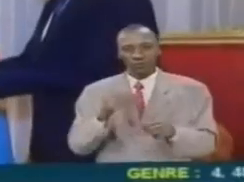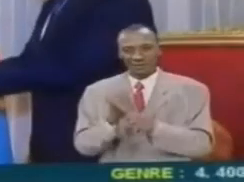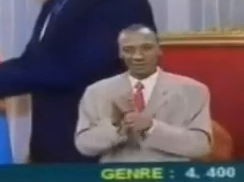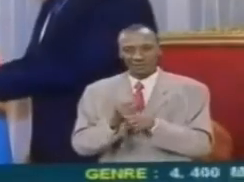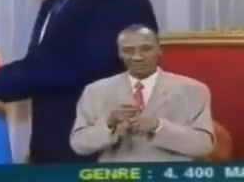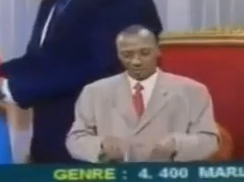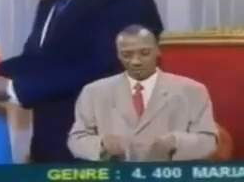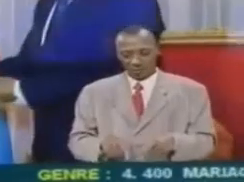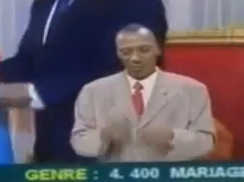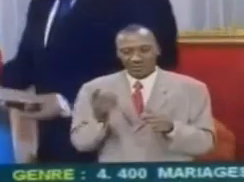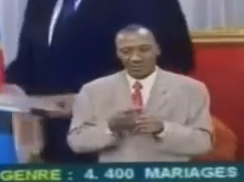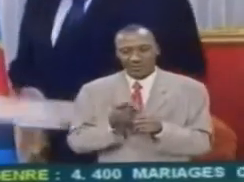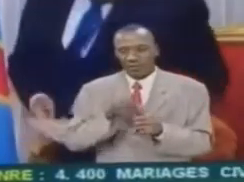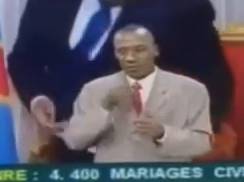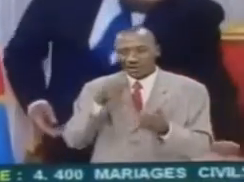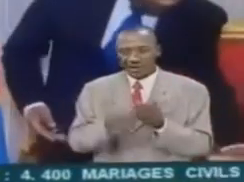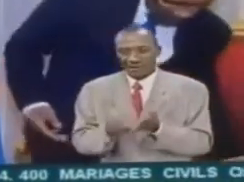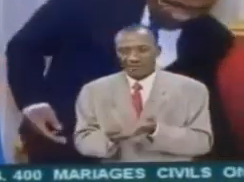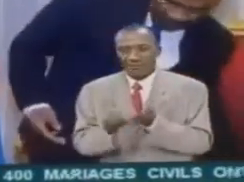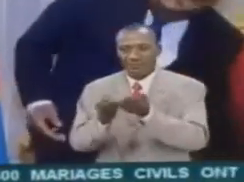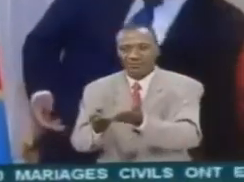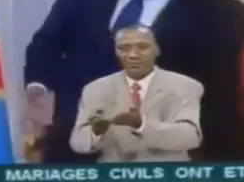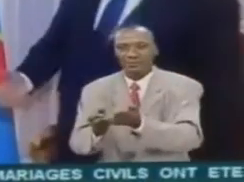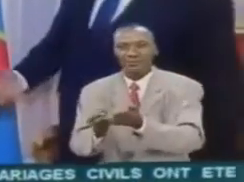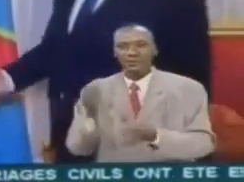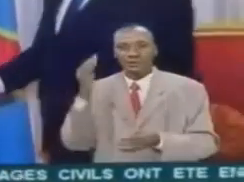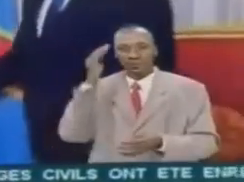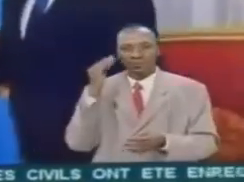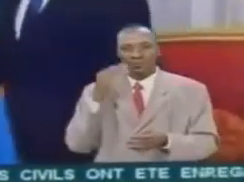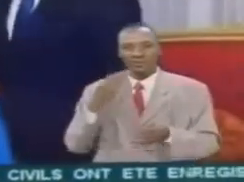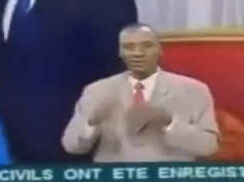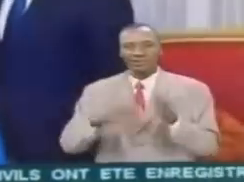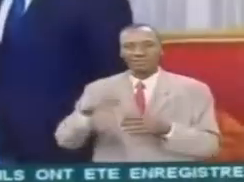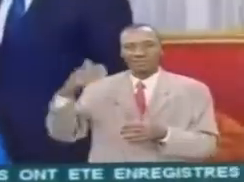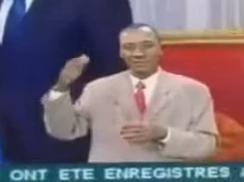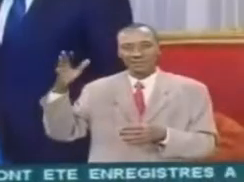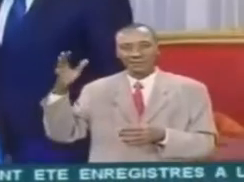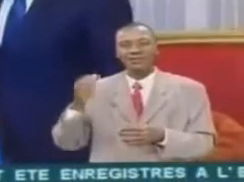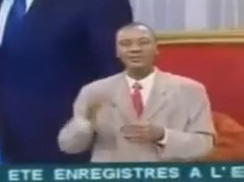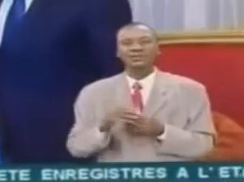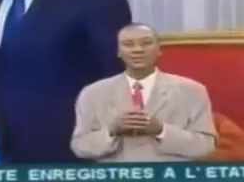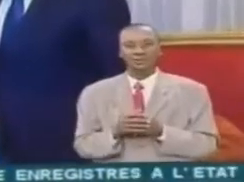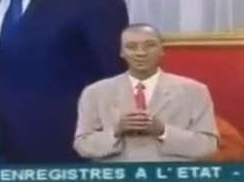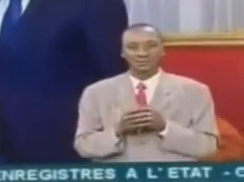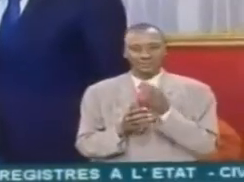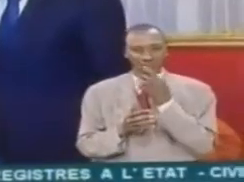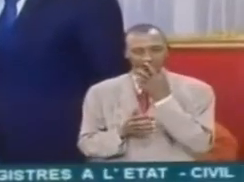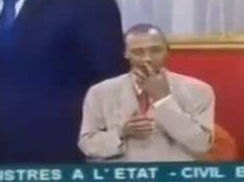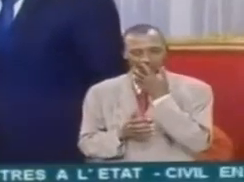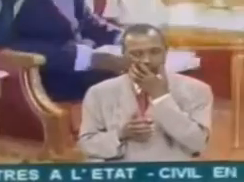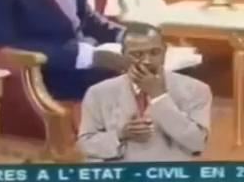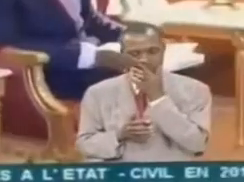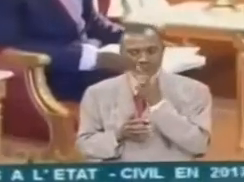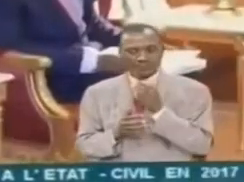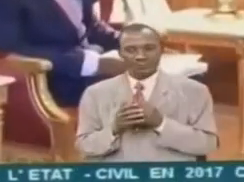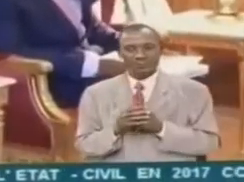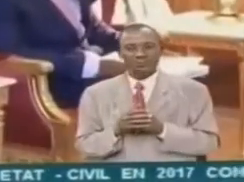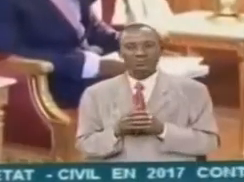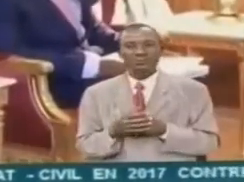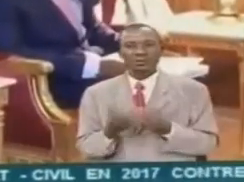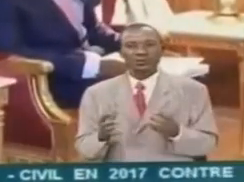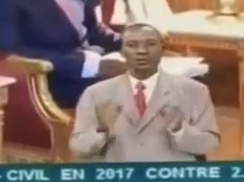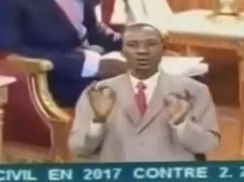lettres d'accréditation au vice-premier ministre, au ministre des Affaires étrangères et intégration régionale, Léonard Chéo-Kitondo. Ce